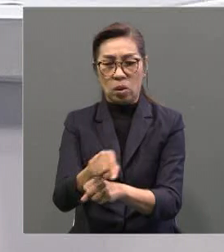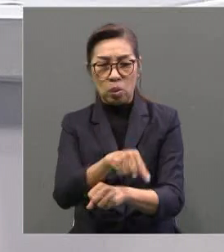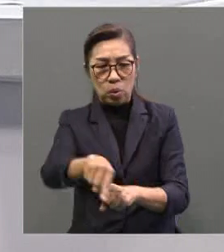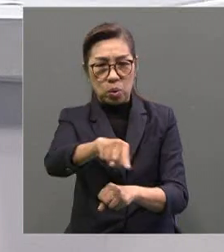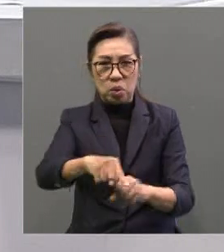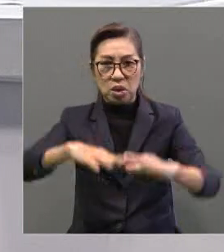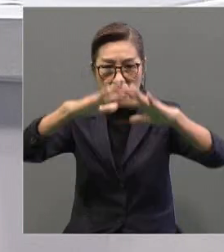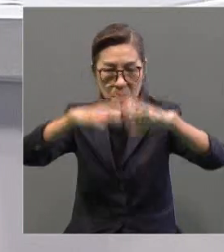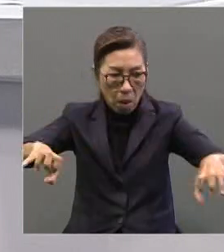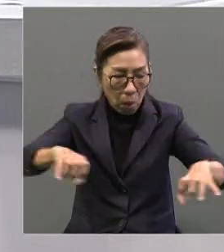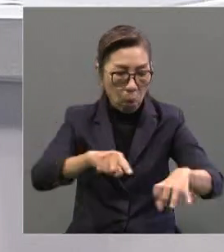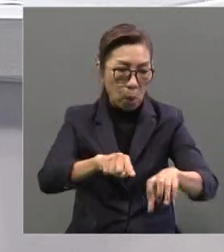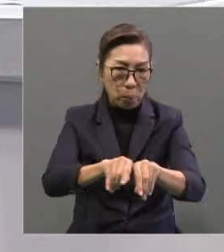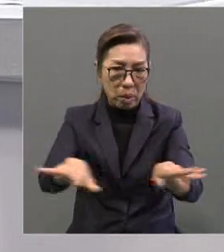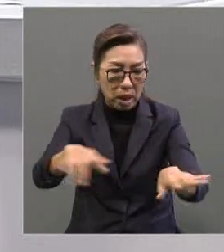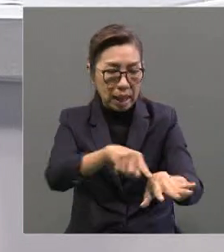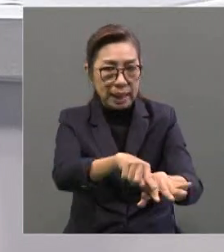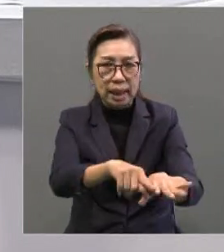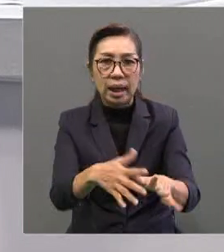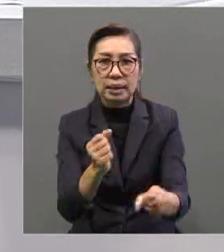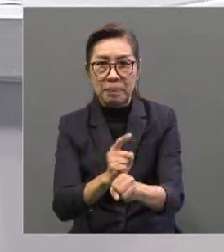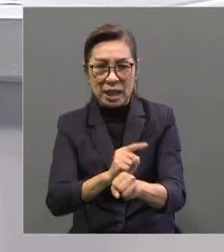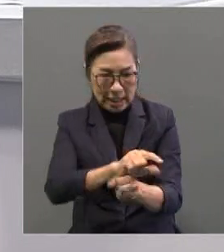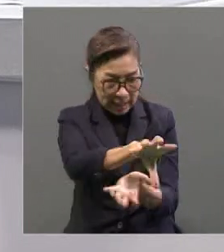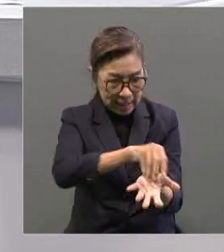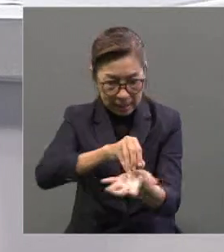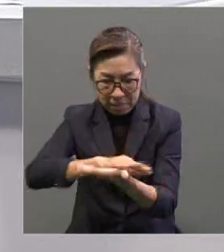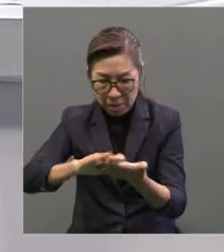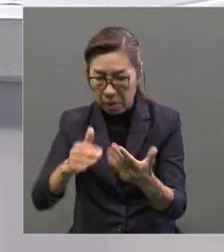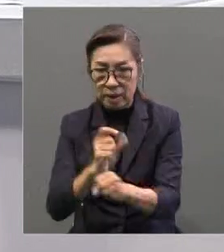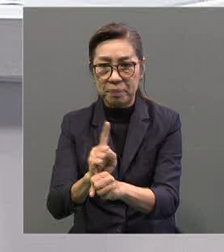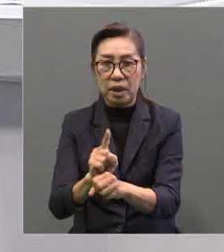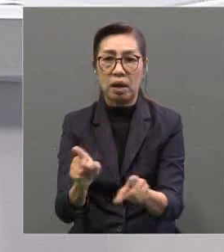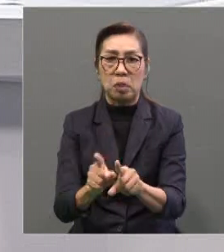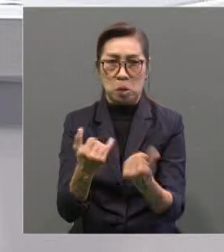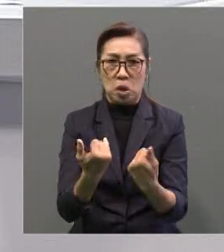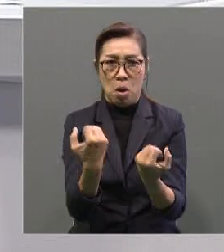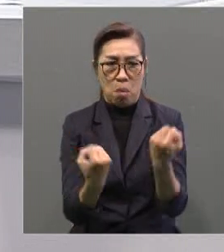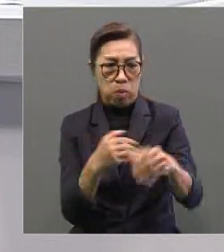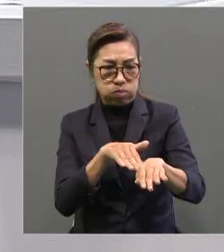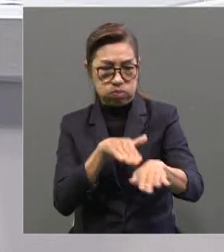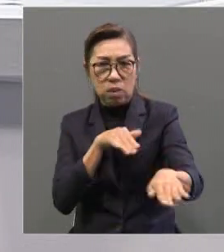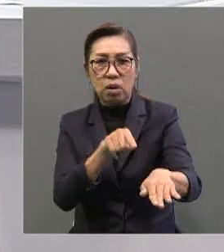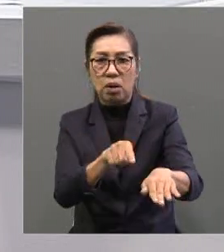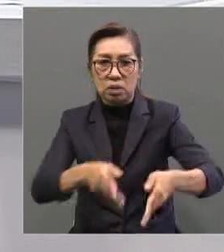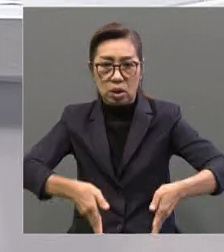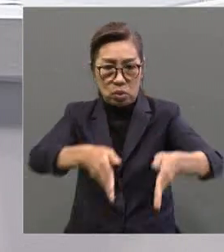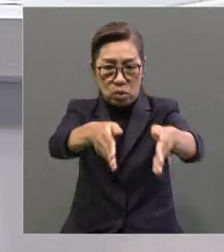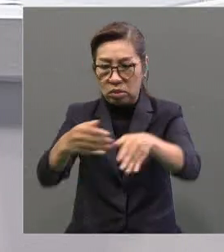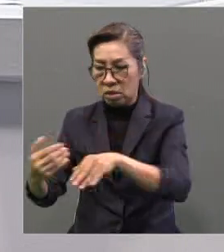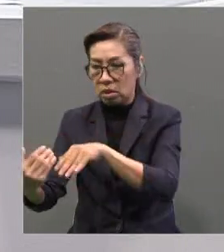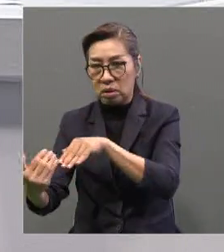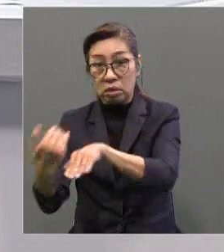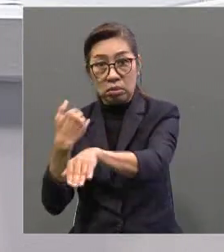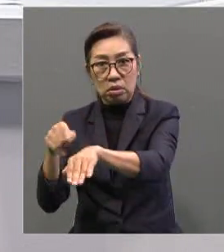สิ่งที่เป็นซากปรักหักพังที่มันพังถล่มลงมาอย่างเรื่องของการจราจรตอนนี้เส้นทางแถบๆนั้นเนี่ยปิ